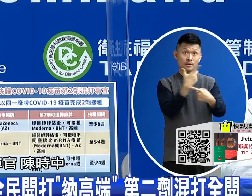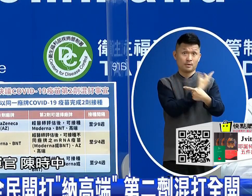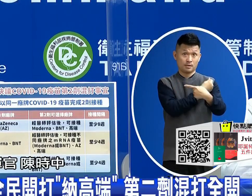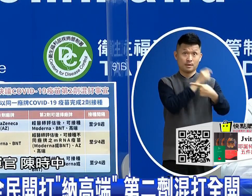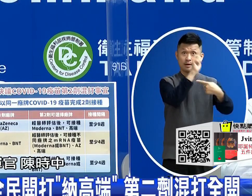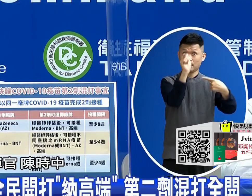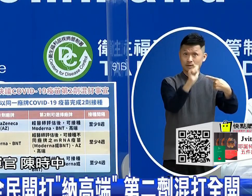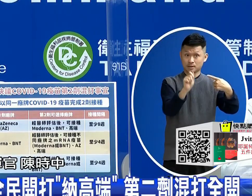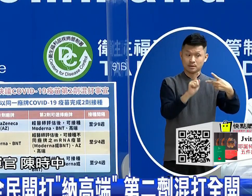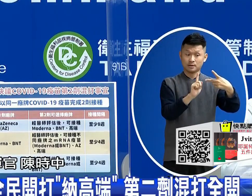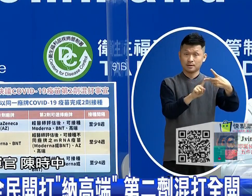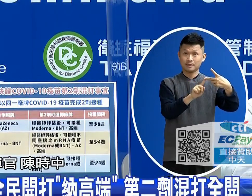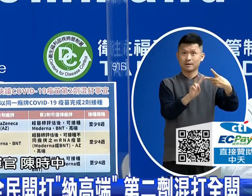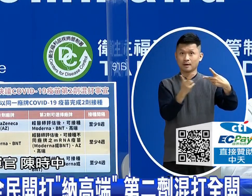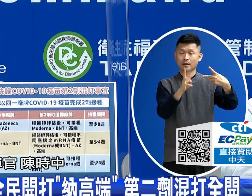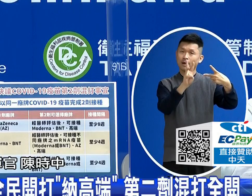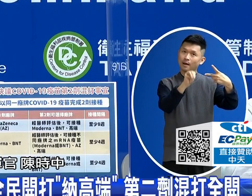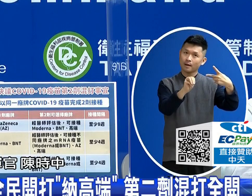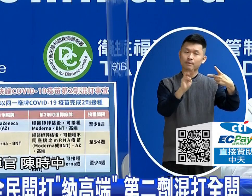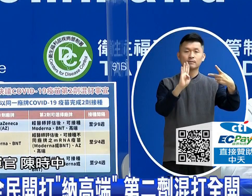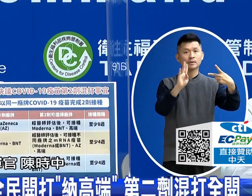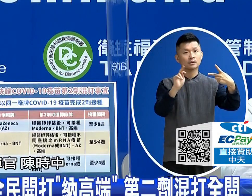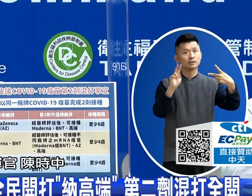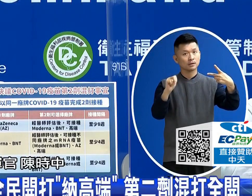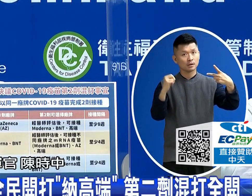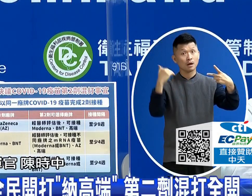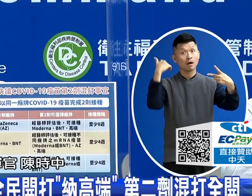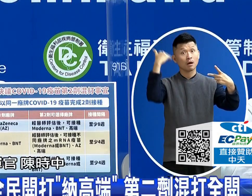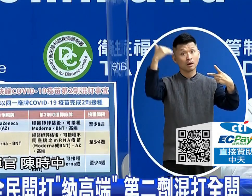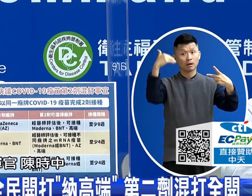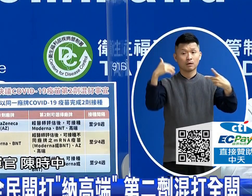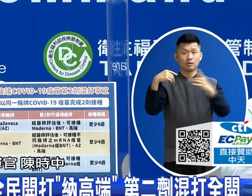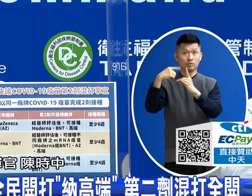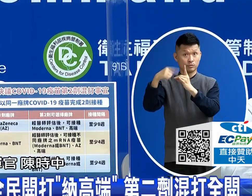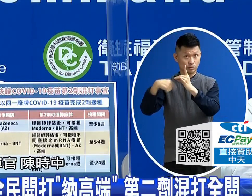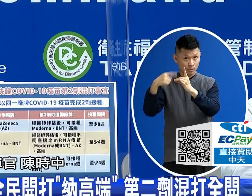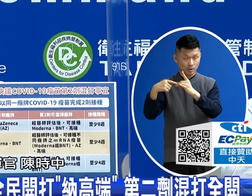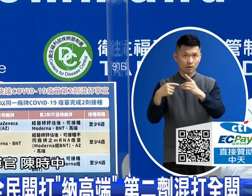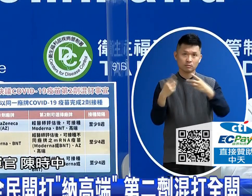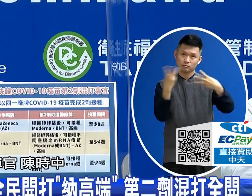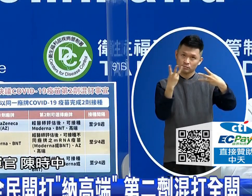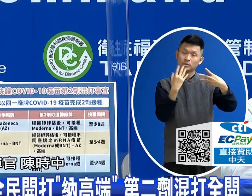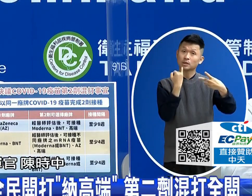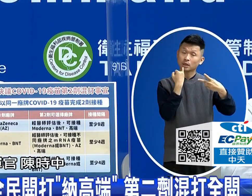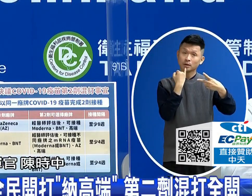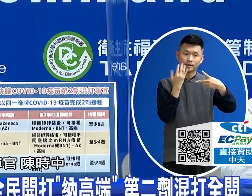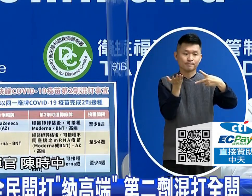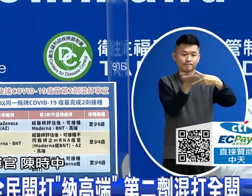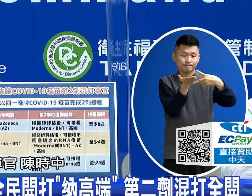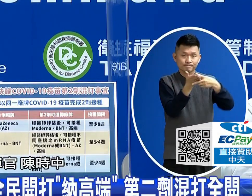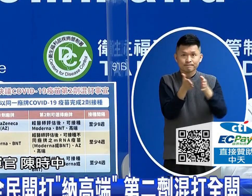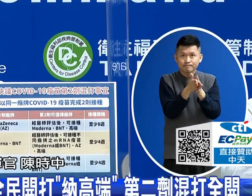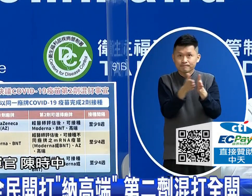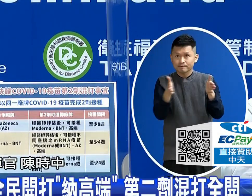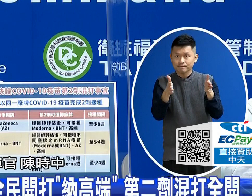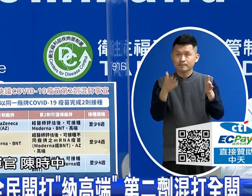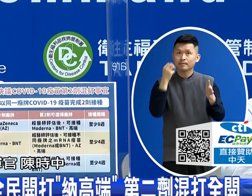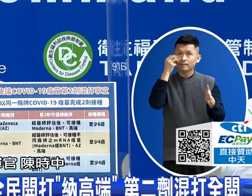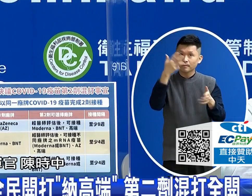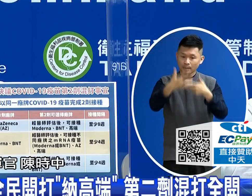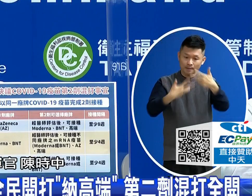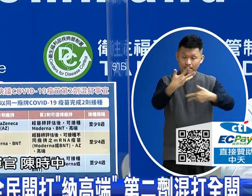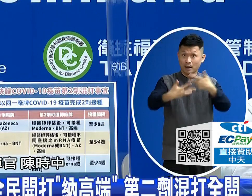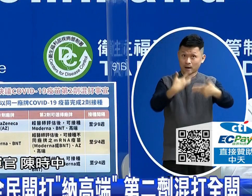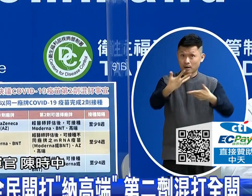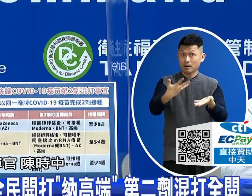可以第二剂可以打莫德纳 BNT 高端，好，那这间隔至少是8周。那莫德